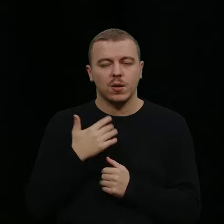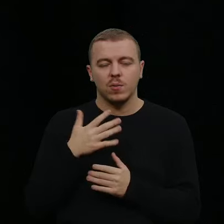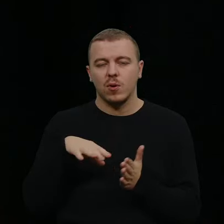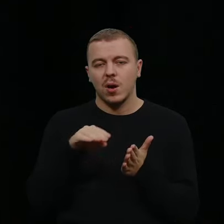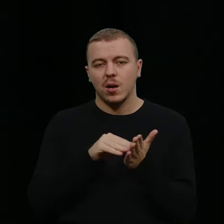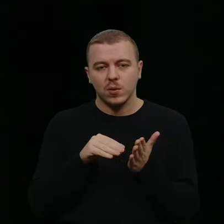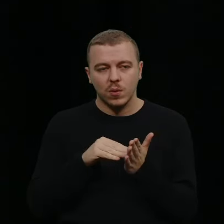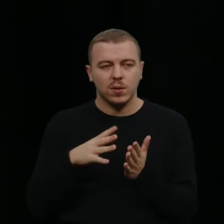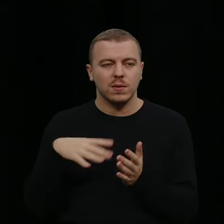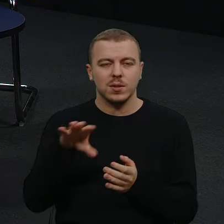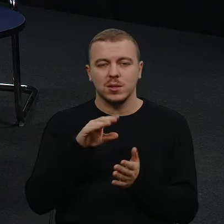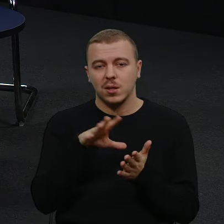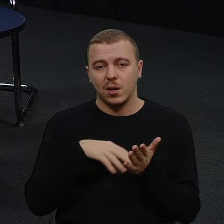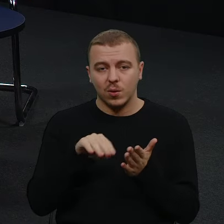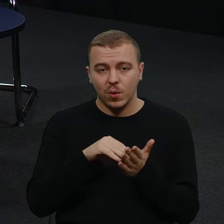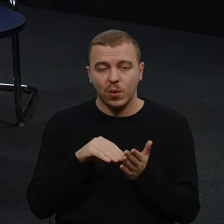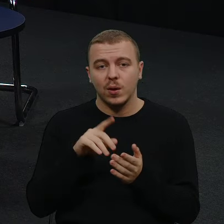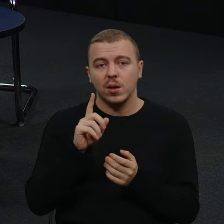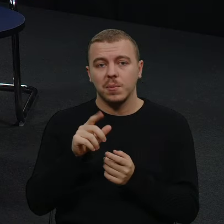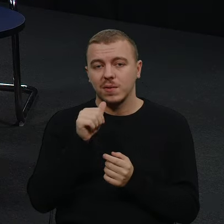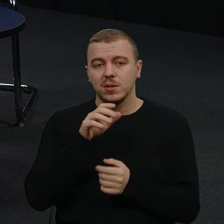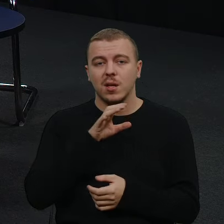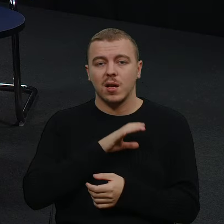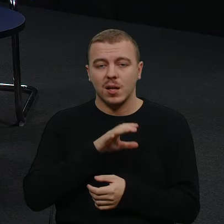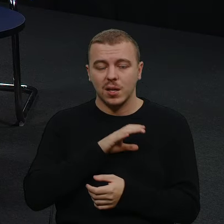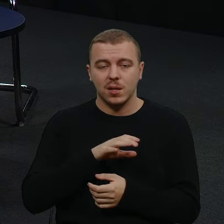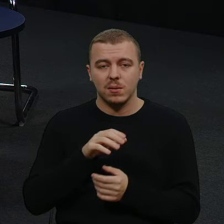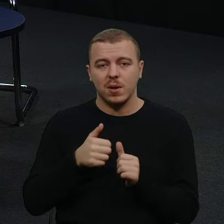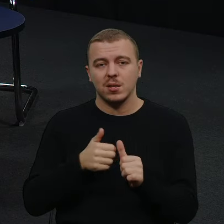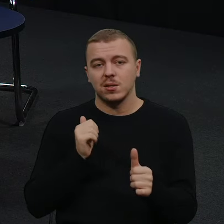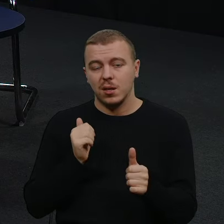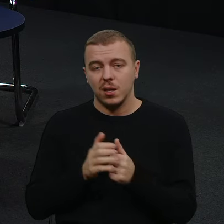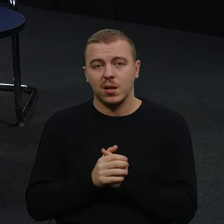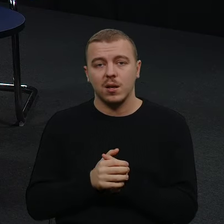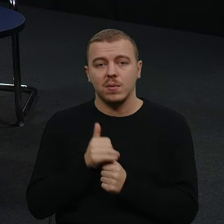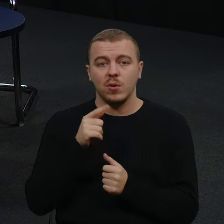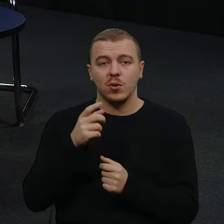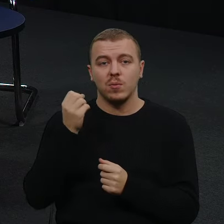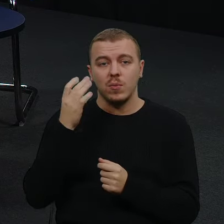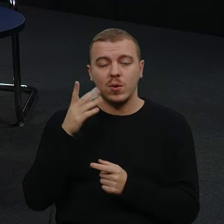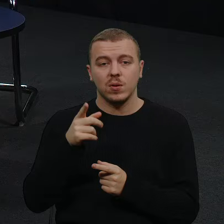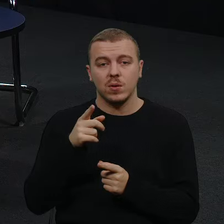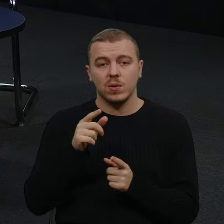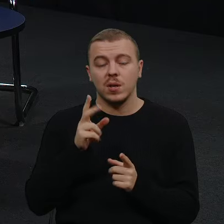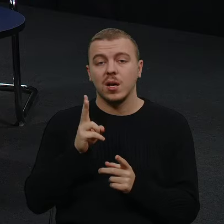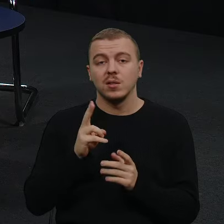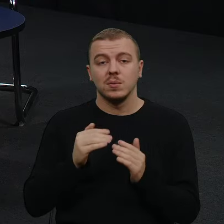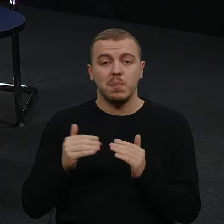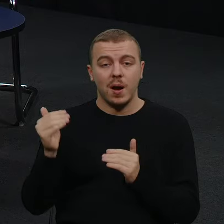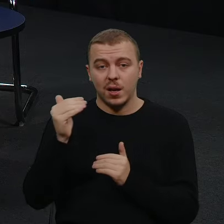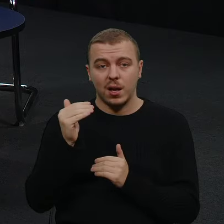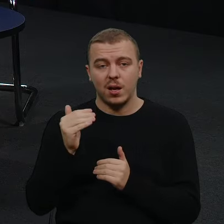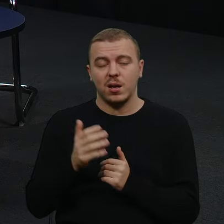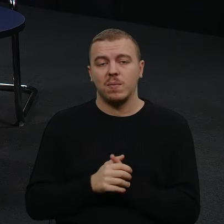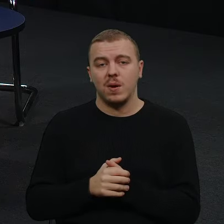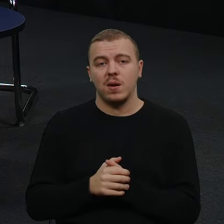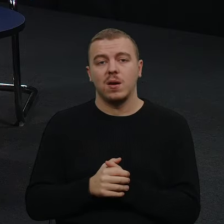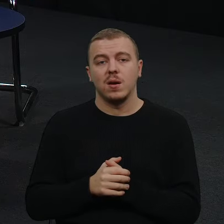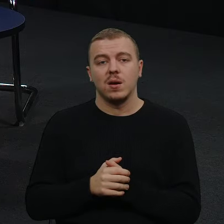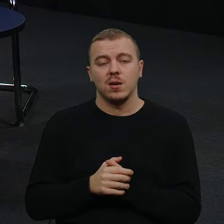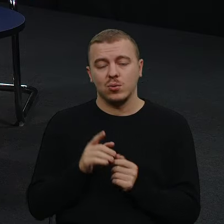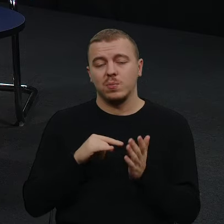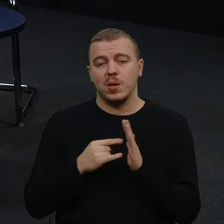matyti visi tai kartoja, bet visada tie atlyginimai jie atsilieka, jeigu mokytojam pakeliama, kas dabar čia numatyta, bet